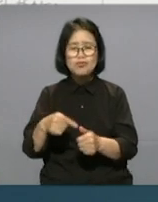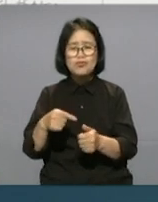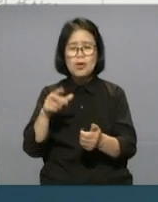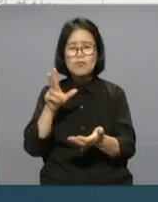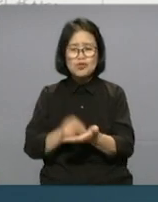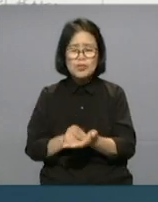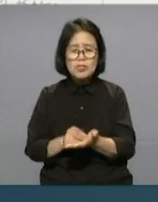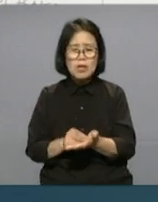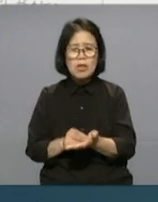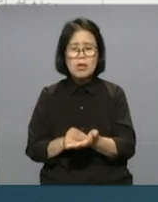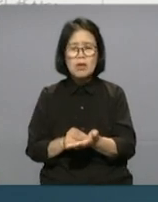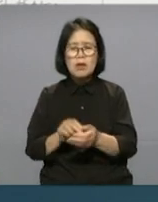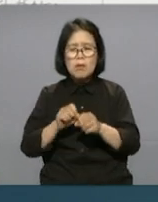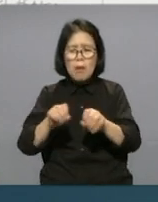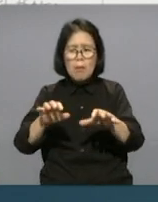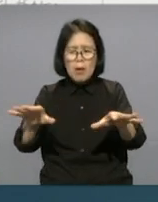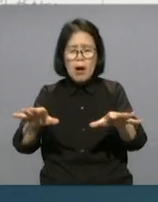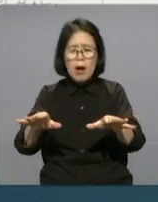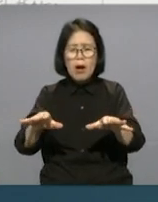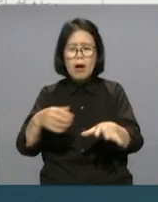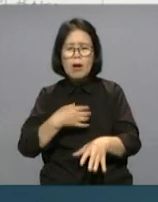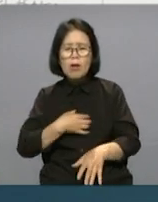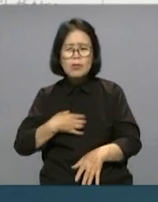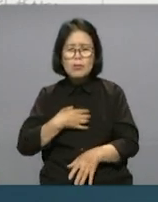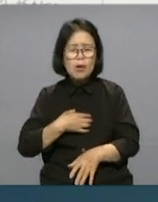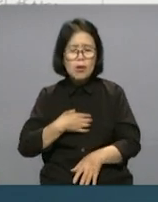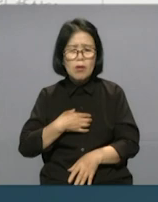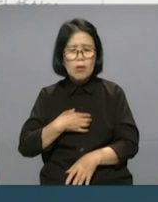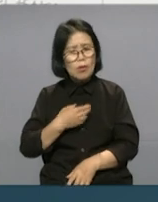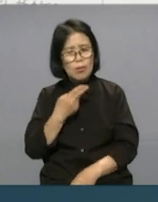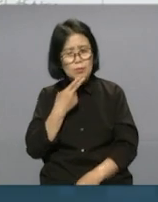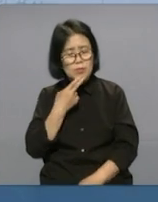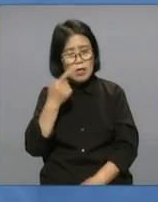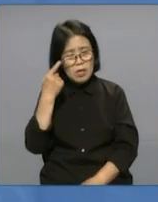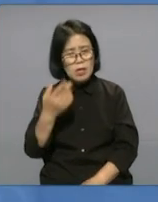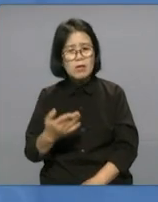불이 과연 어디까지 번질지는 걱정하지 않아도 괜찮을까요?